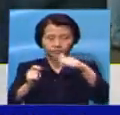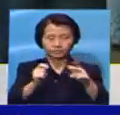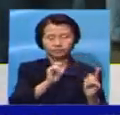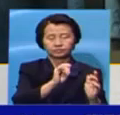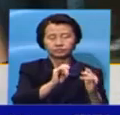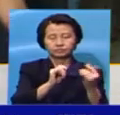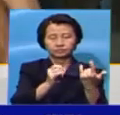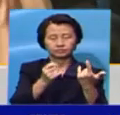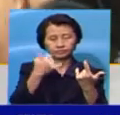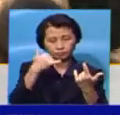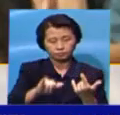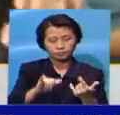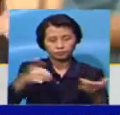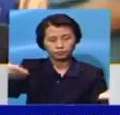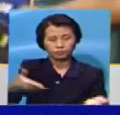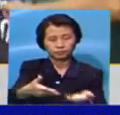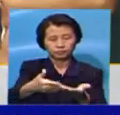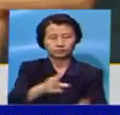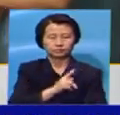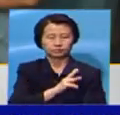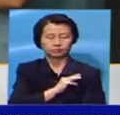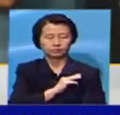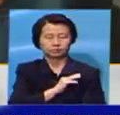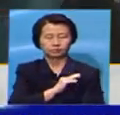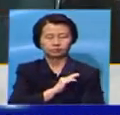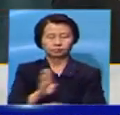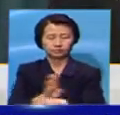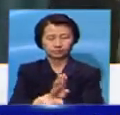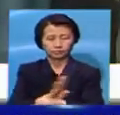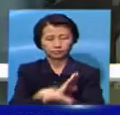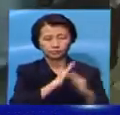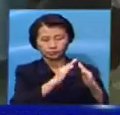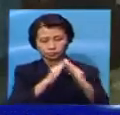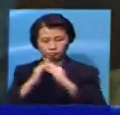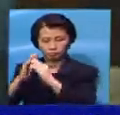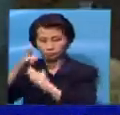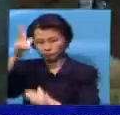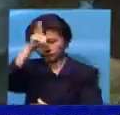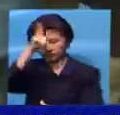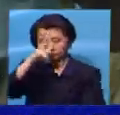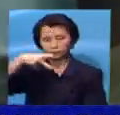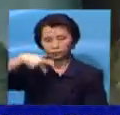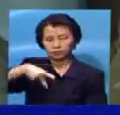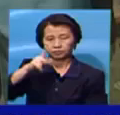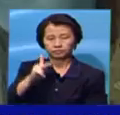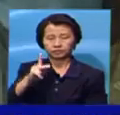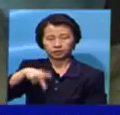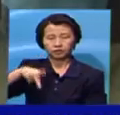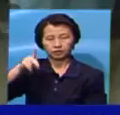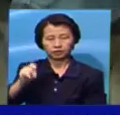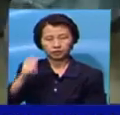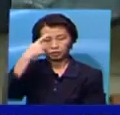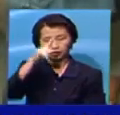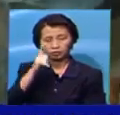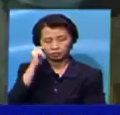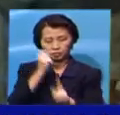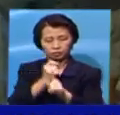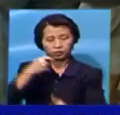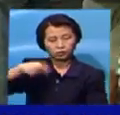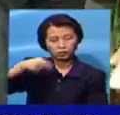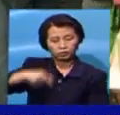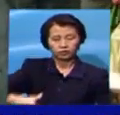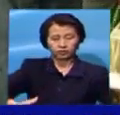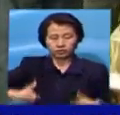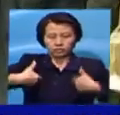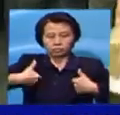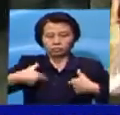kesjahan Bandar yang diperkenal Kementerian kesihatan Bandar Perumahan dan kerajaanatan kpkt berju kuali hidup rakyat